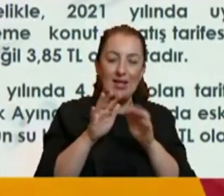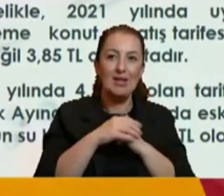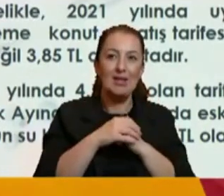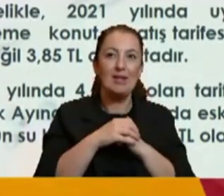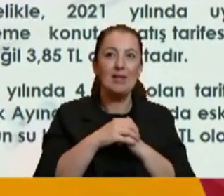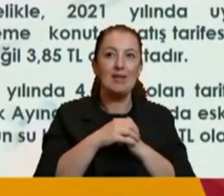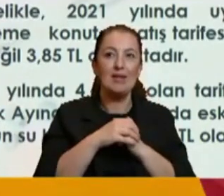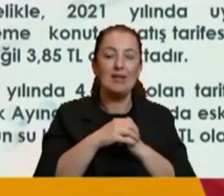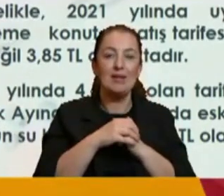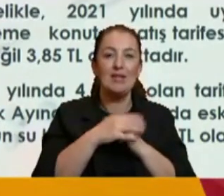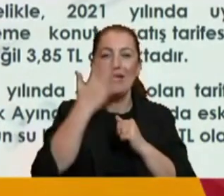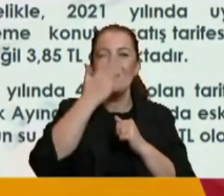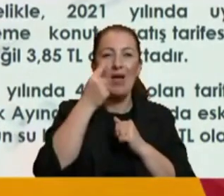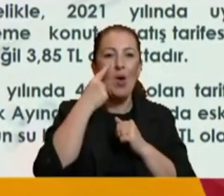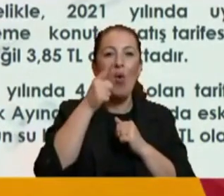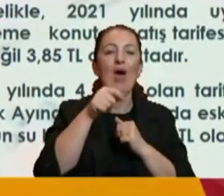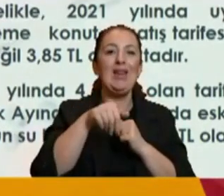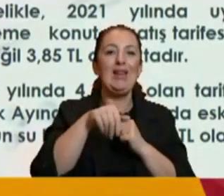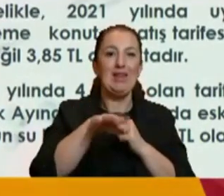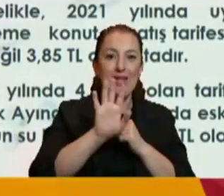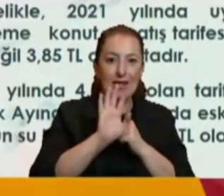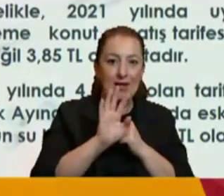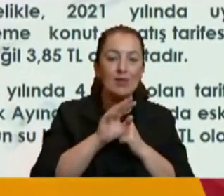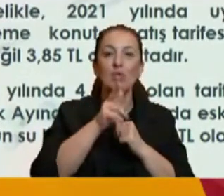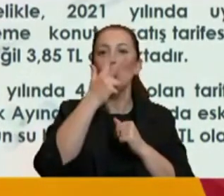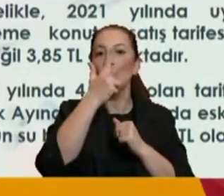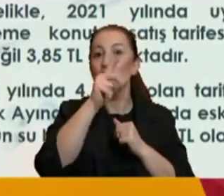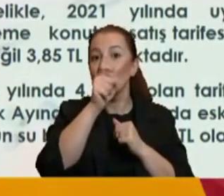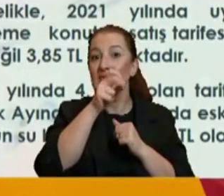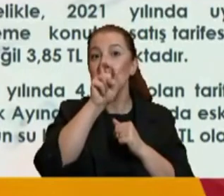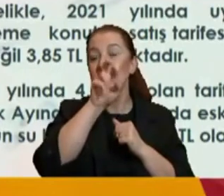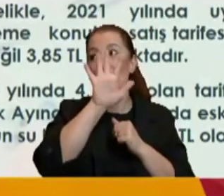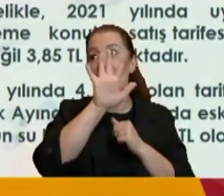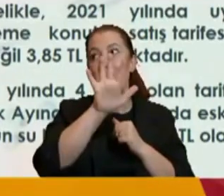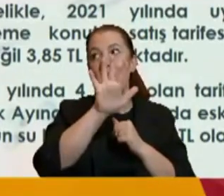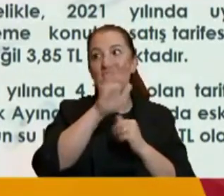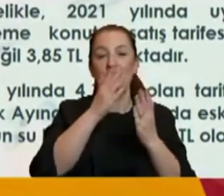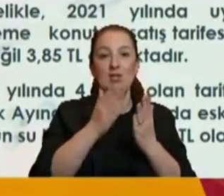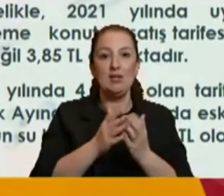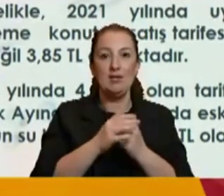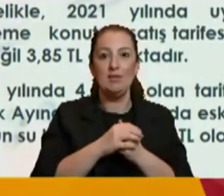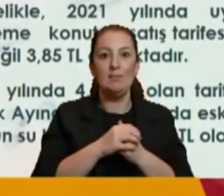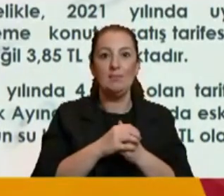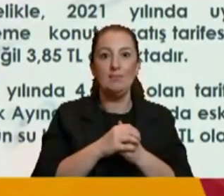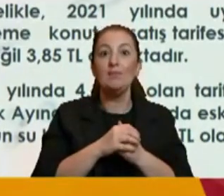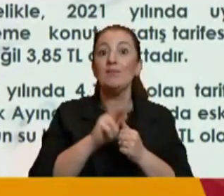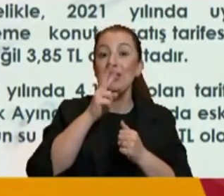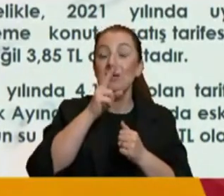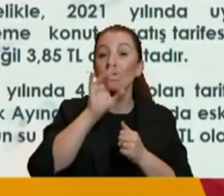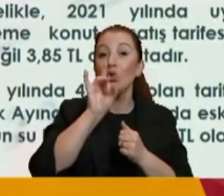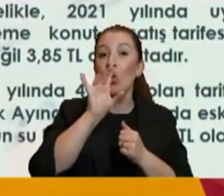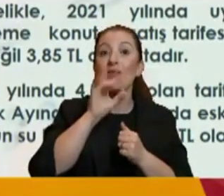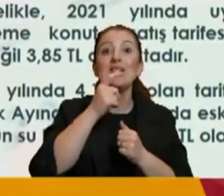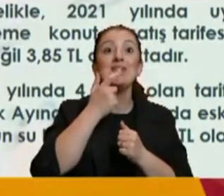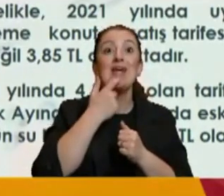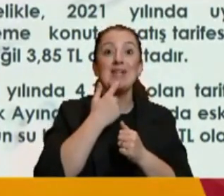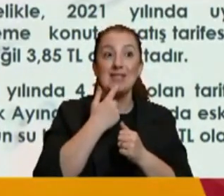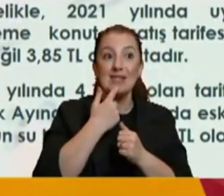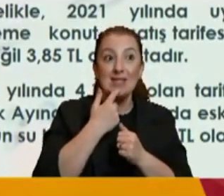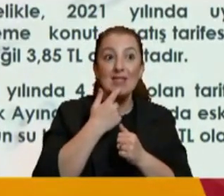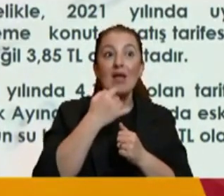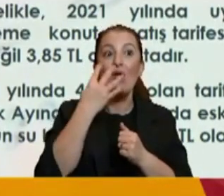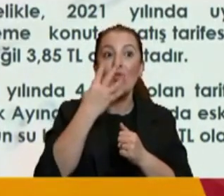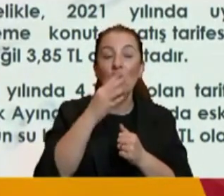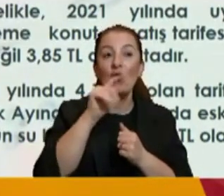gösterilen 4 81 TL değil 3/85 TL'dir bir 2014 yılında bu